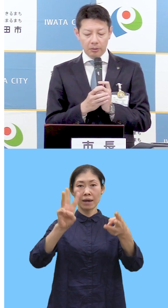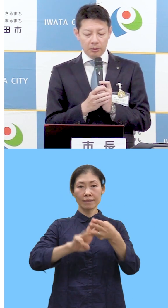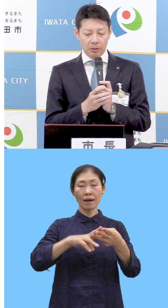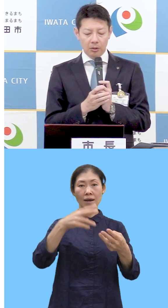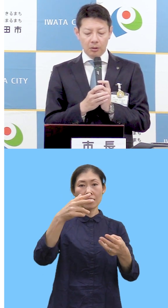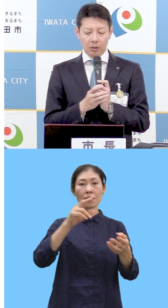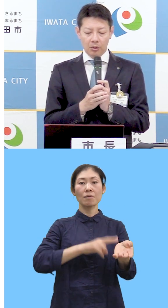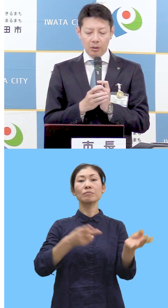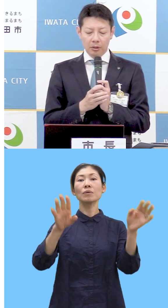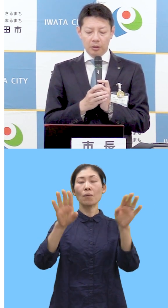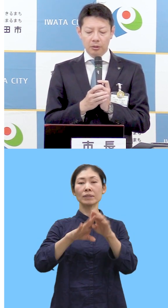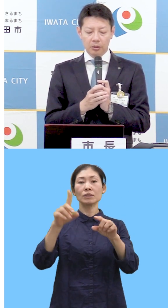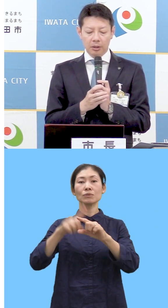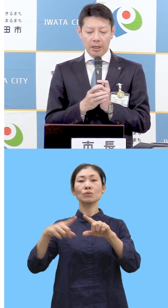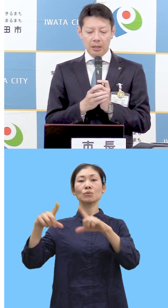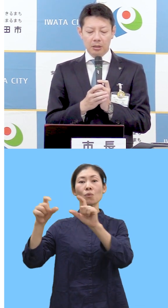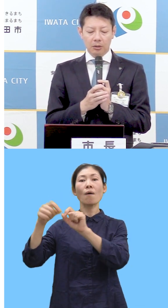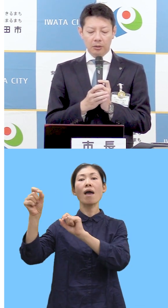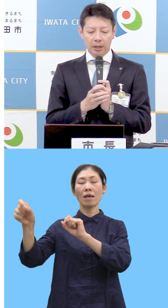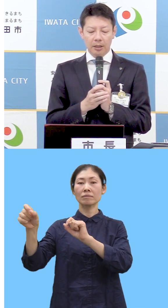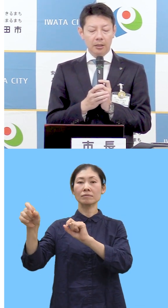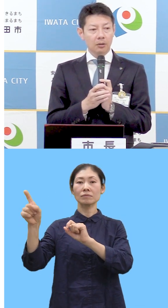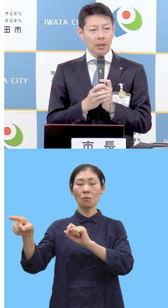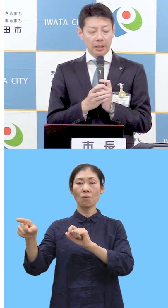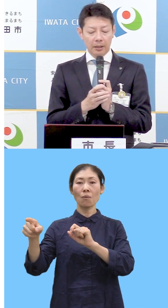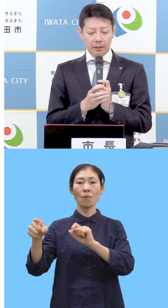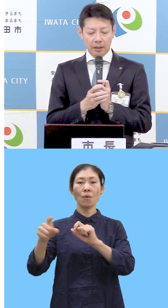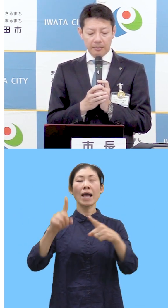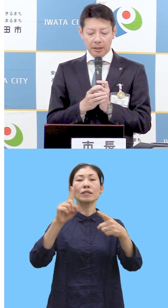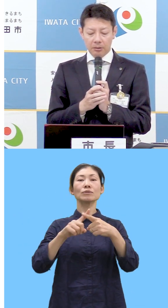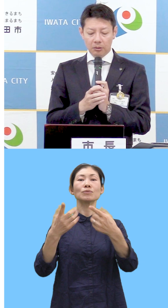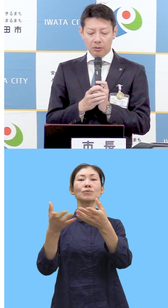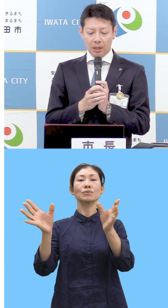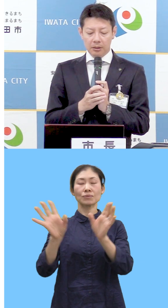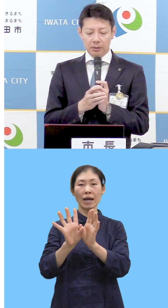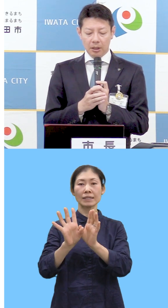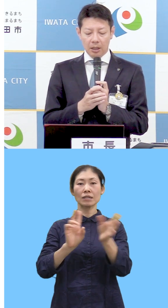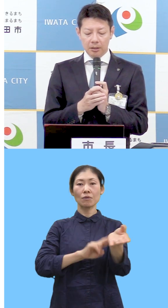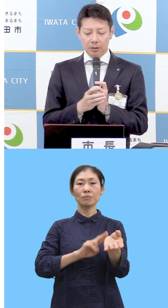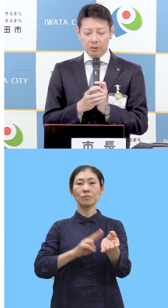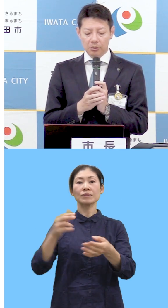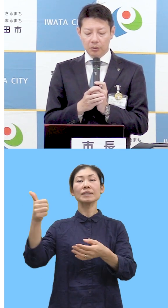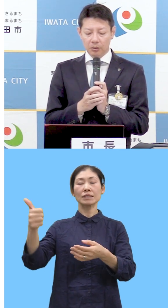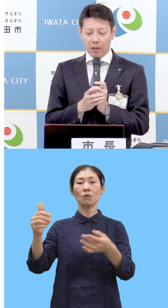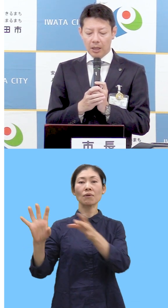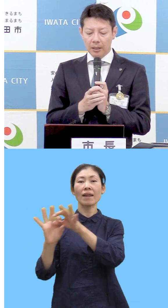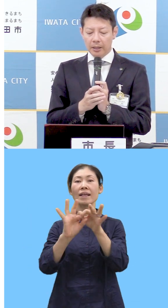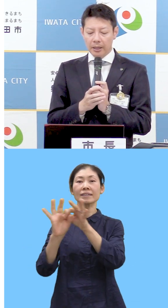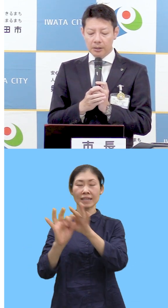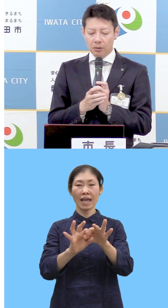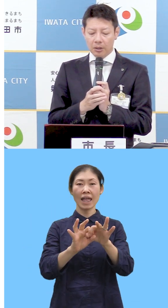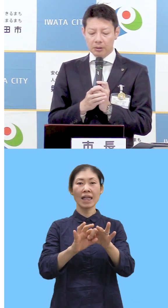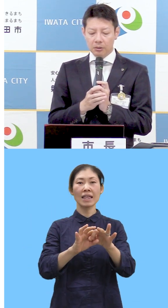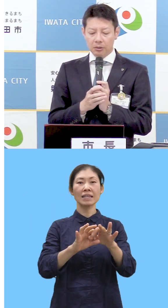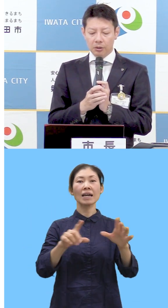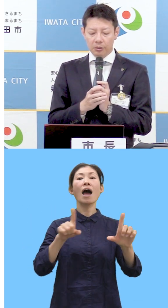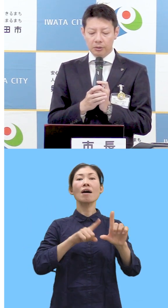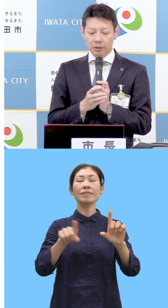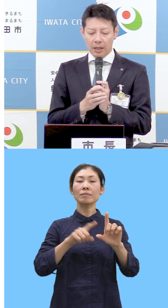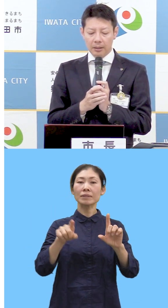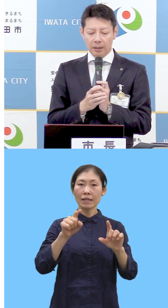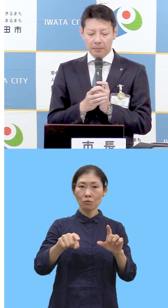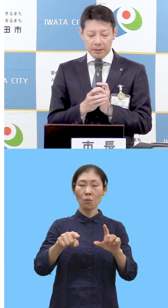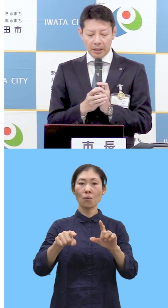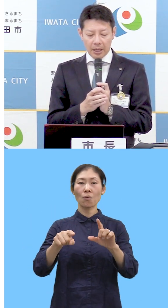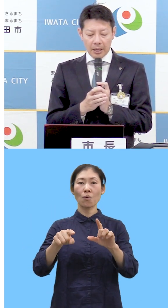等々と救急隊医師との連携強化で、タブレット等を活用した患者の情報とか映像画像の共